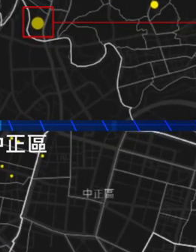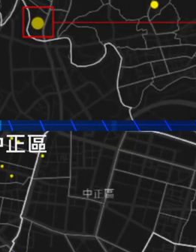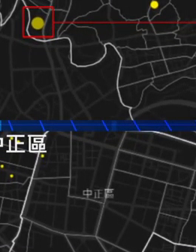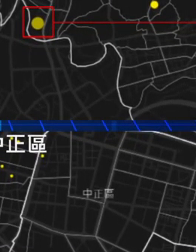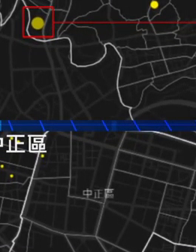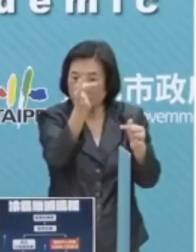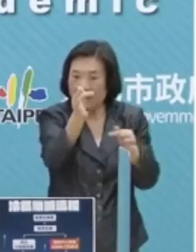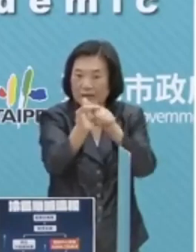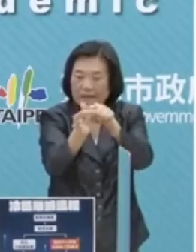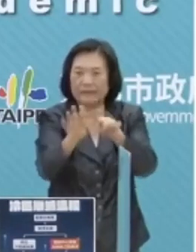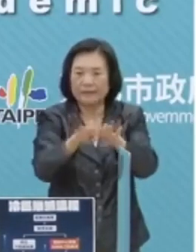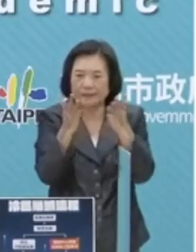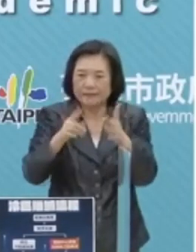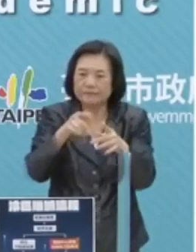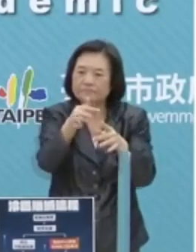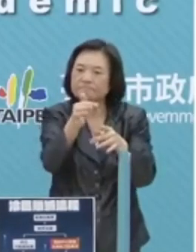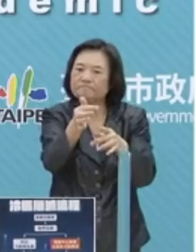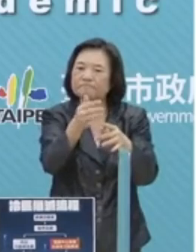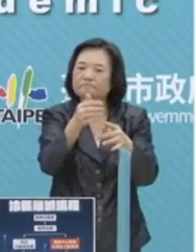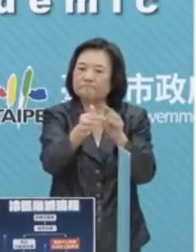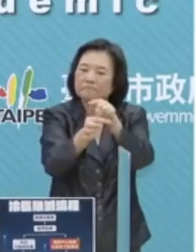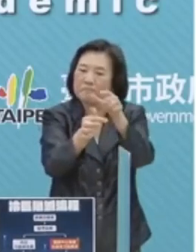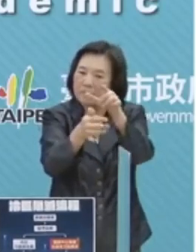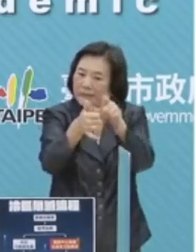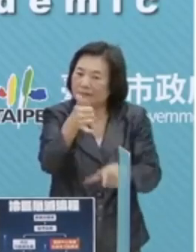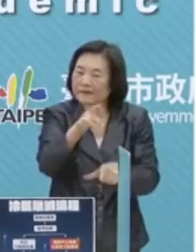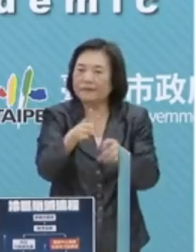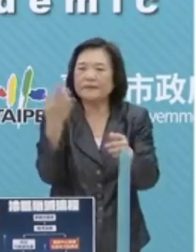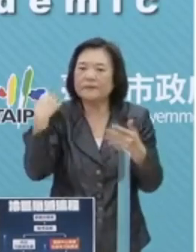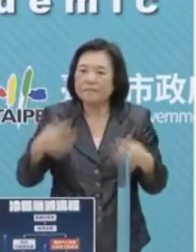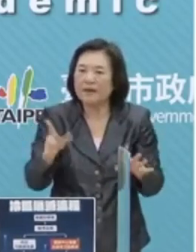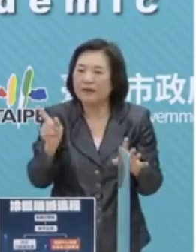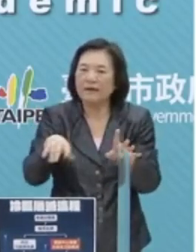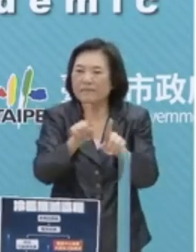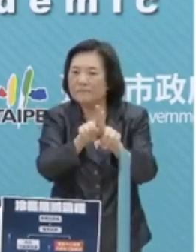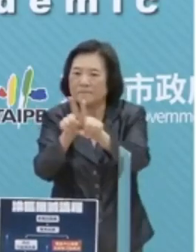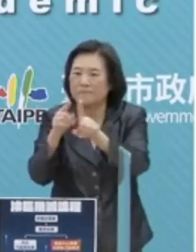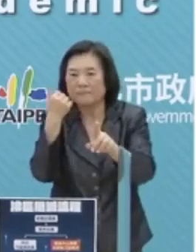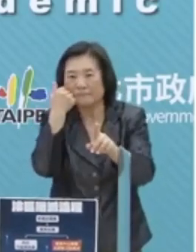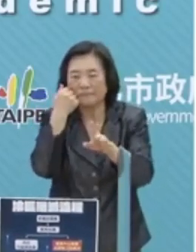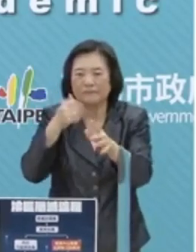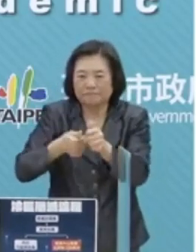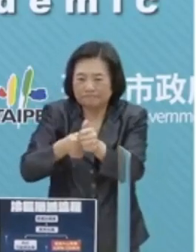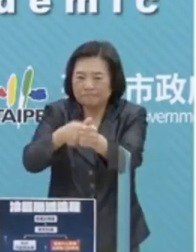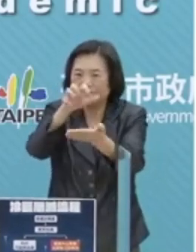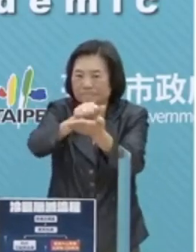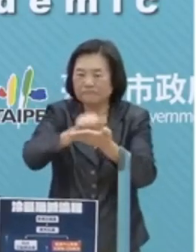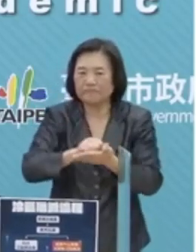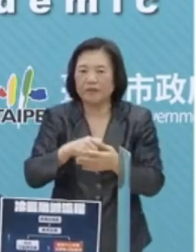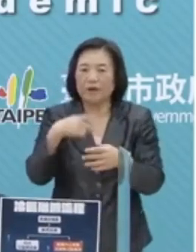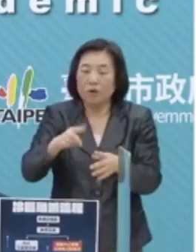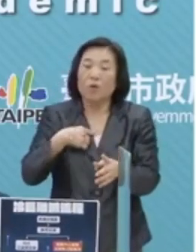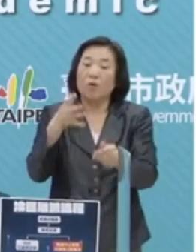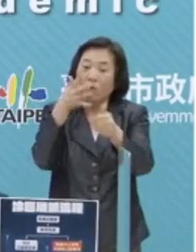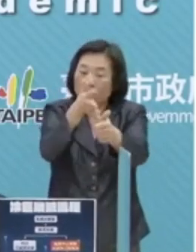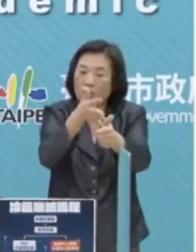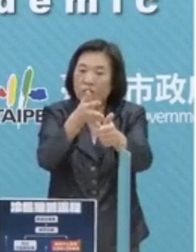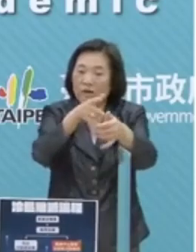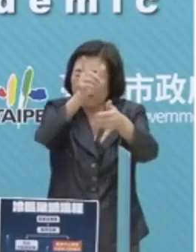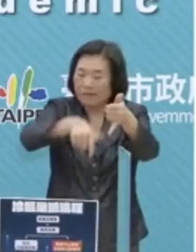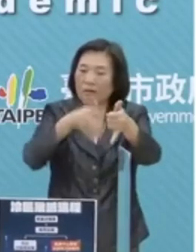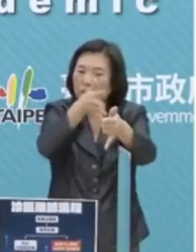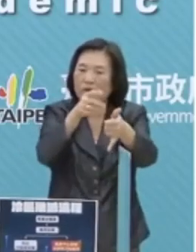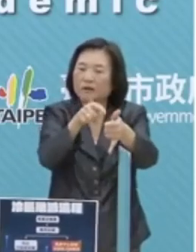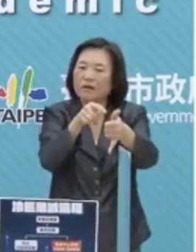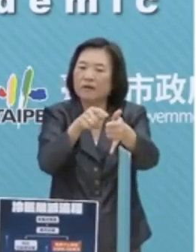社区去做普筛，坦白讲在公共卫生学上的考量还是有问题。为什么？如果那个地方他每次